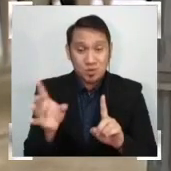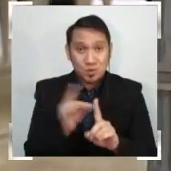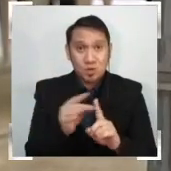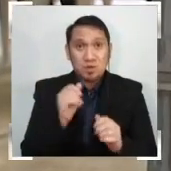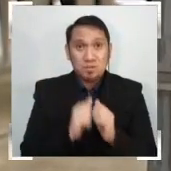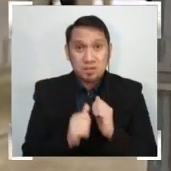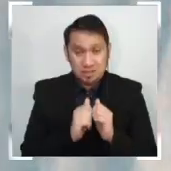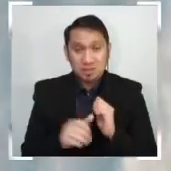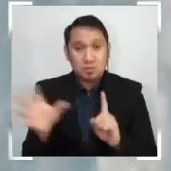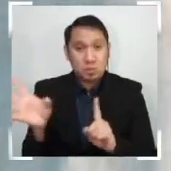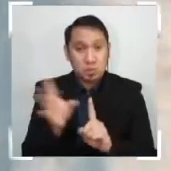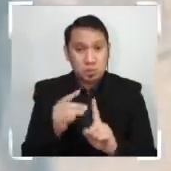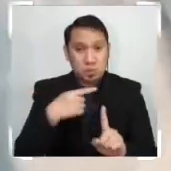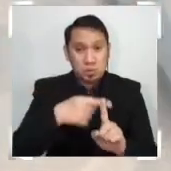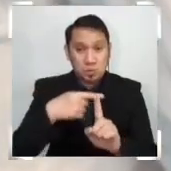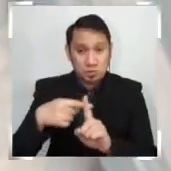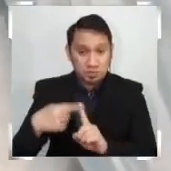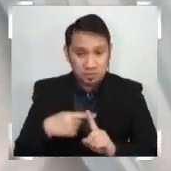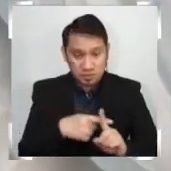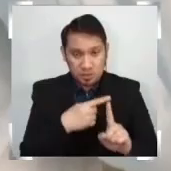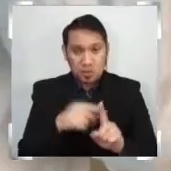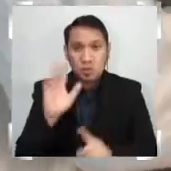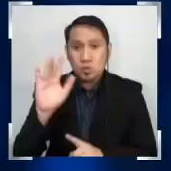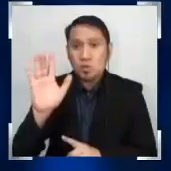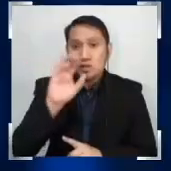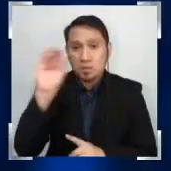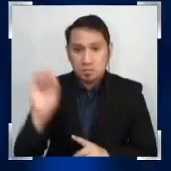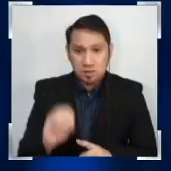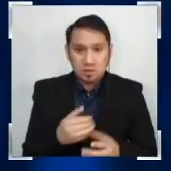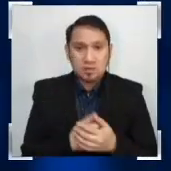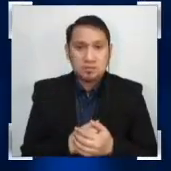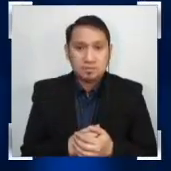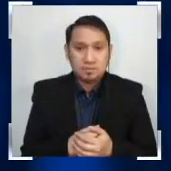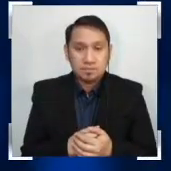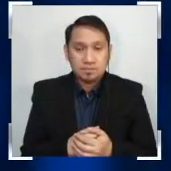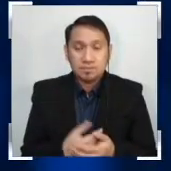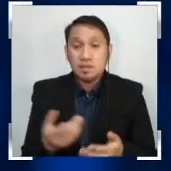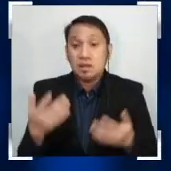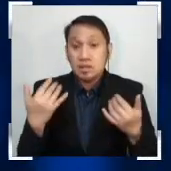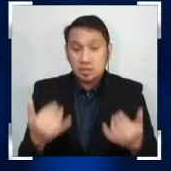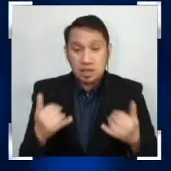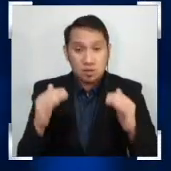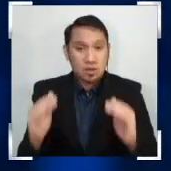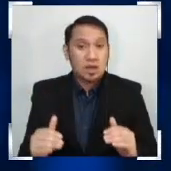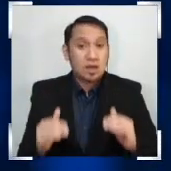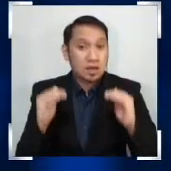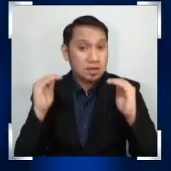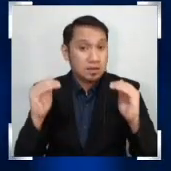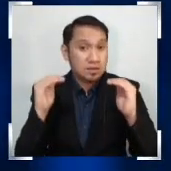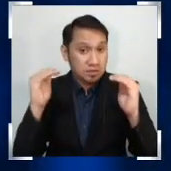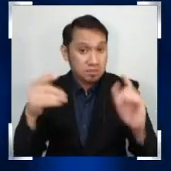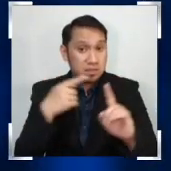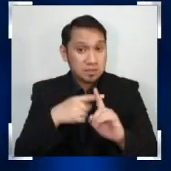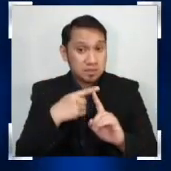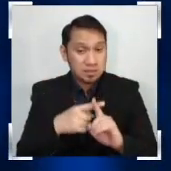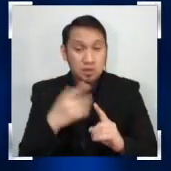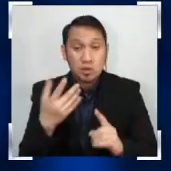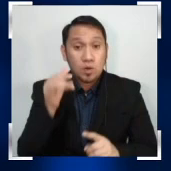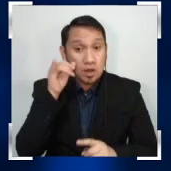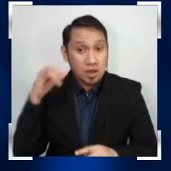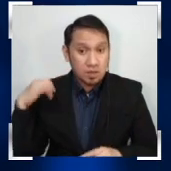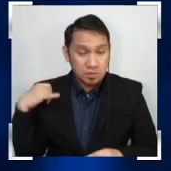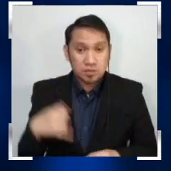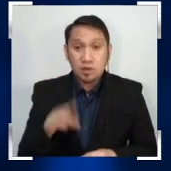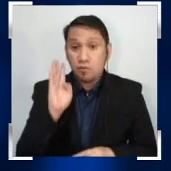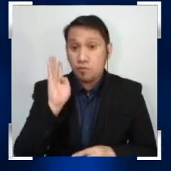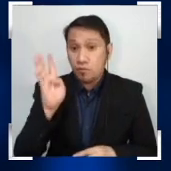nagpo-positibo sa mga tinetest sa nakalipas na isang linggo sa NCR. Ang pinakamataas sa daily positivity rate na itala kahapon sa 40%.